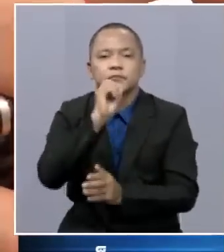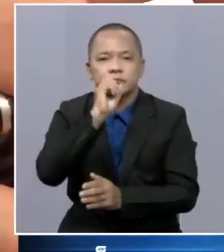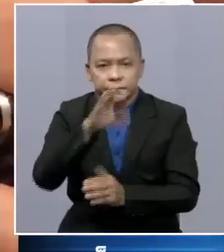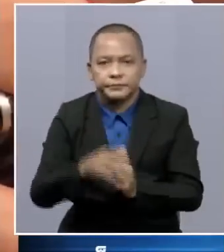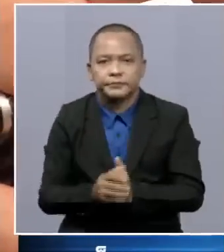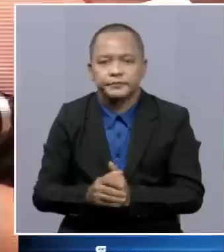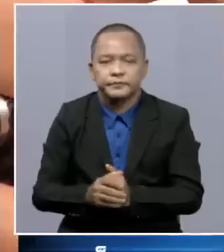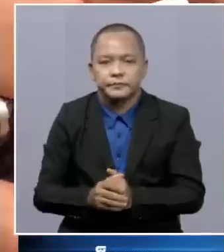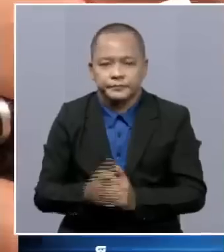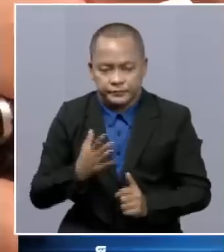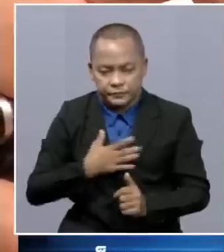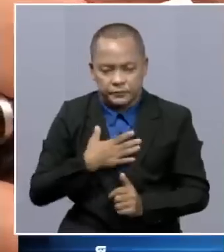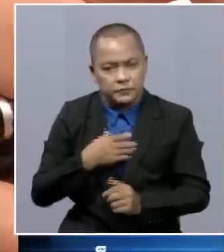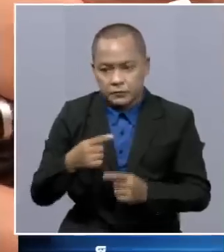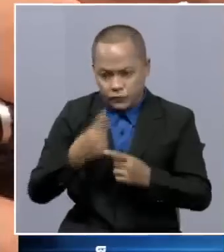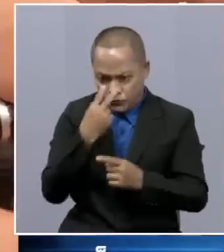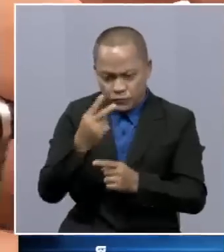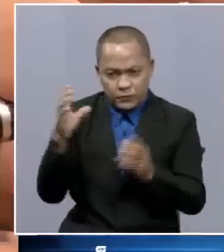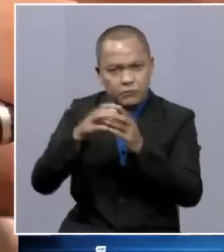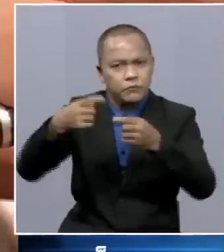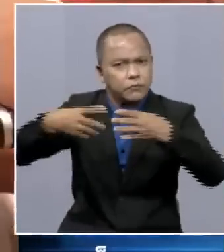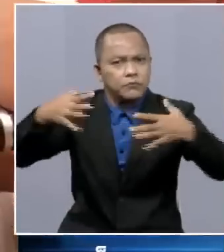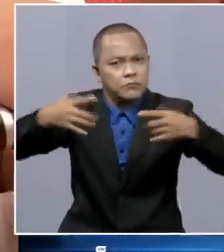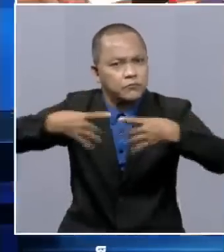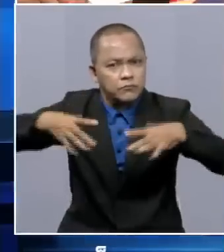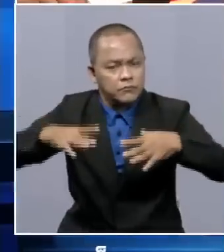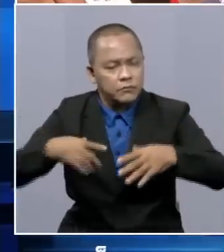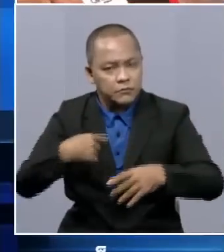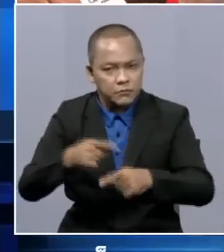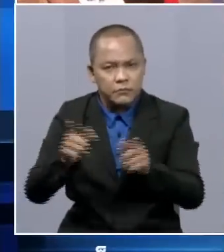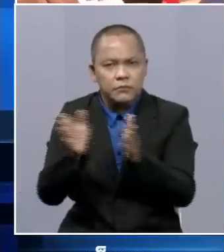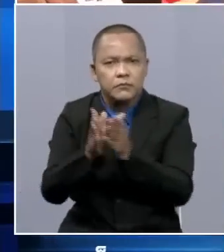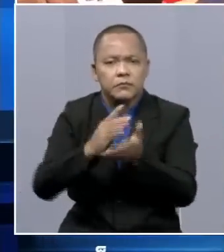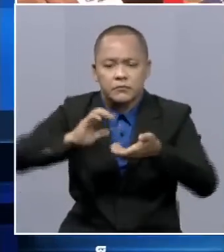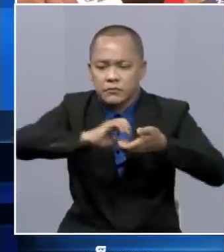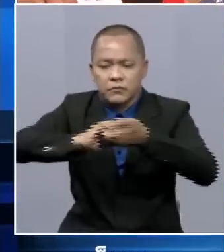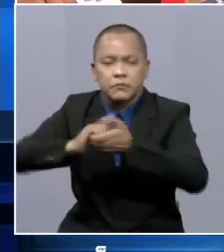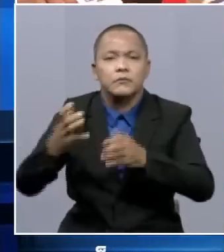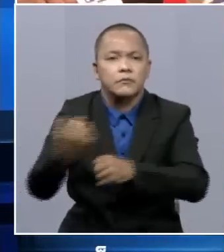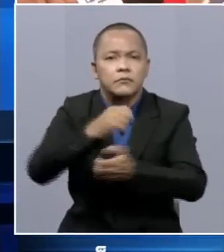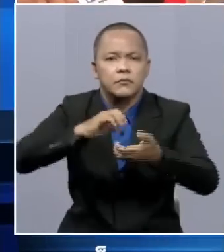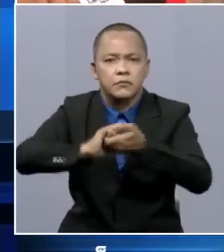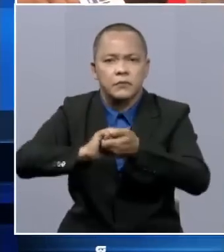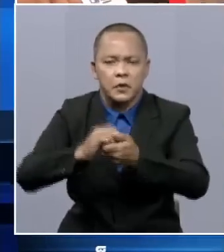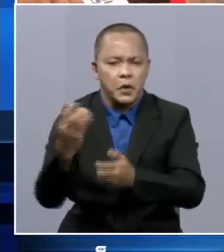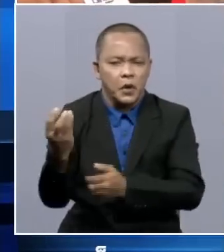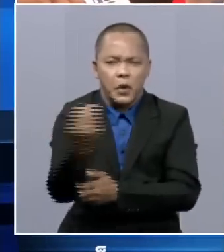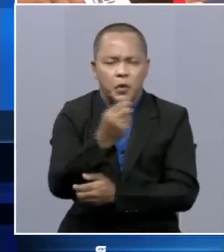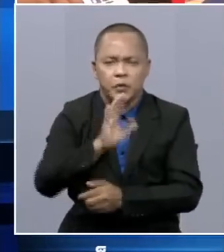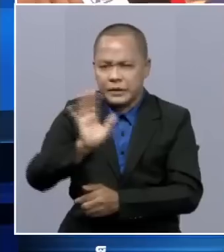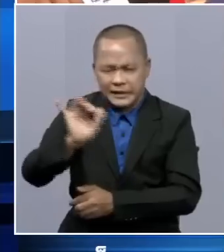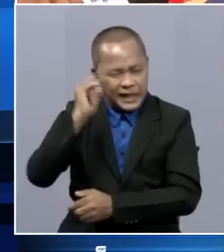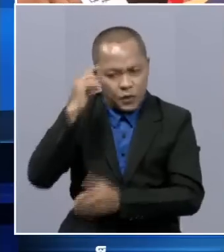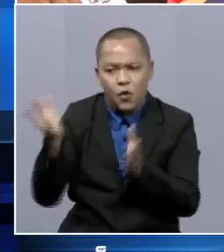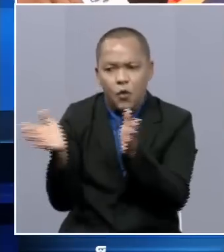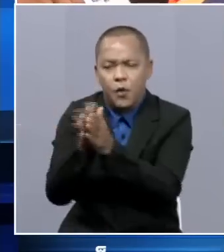ยบอกว่า เราเนี่ยก็ไม่ได้มองหาความขัดแย้งอยู่แล้วนะส่วนเรื่องของการจับมือทางการเมืองยังเร็วไปมากค่ะที่จะบอกว่าจ